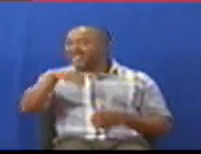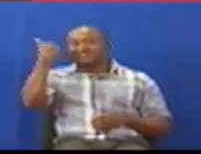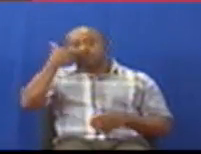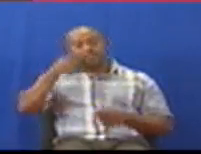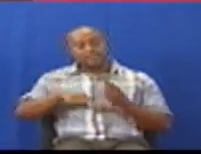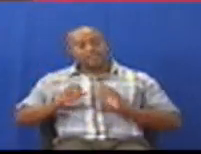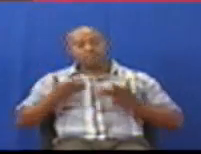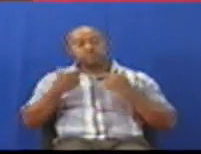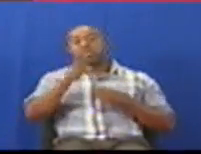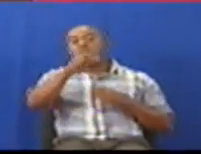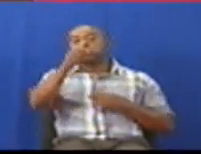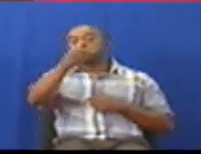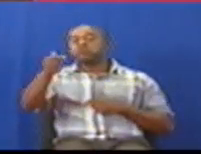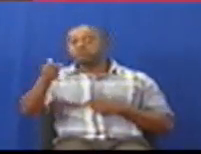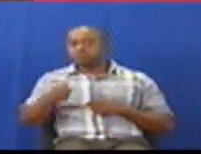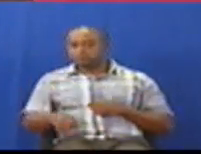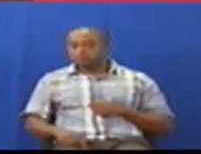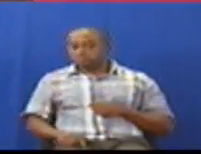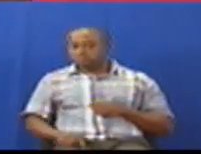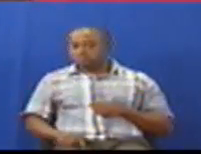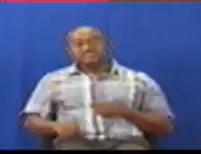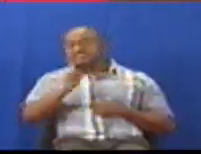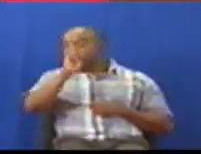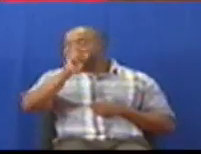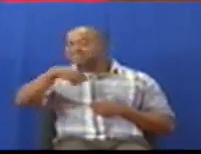maisha ya Watanzania. Acheni kabisa. Sio sawa.